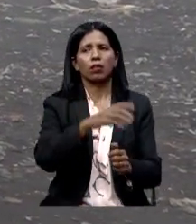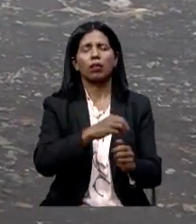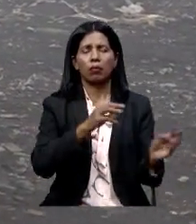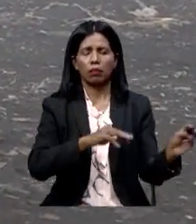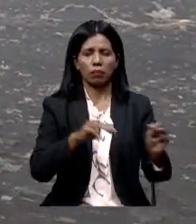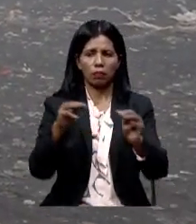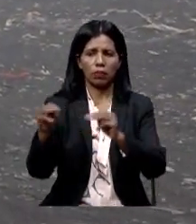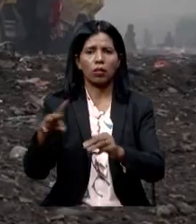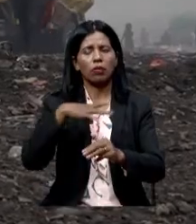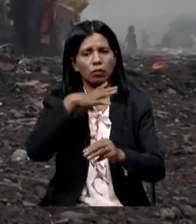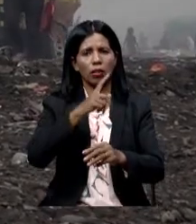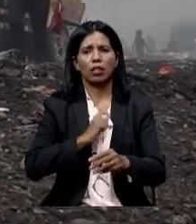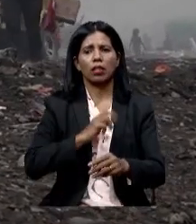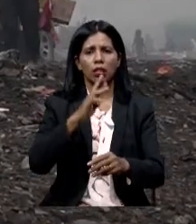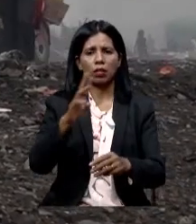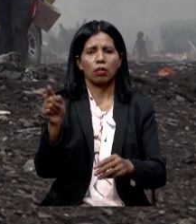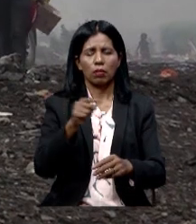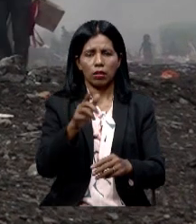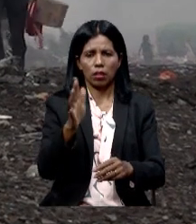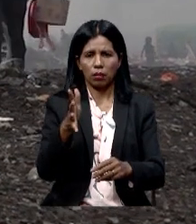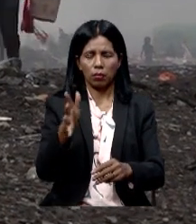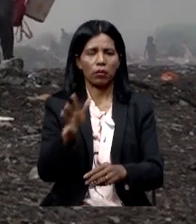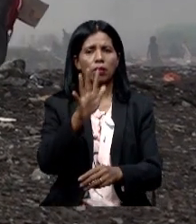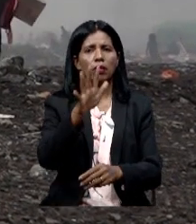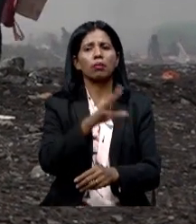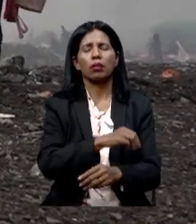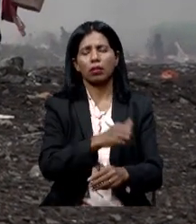transporta ba lisera Tibar. No persentu lima nulu resin lima